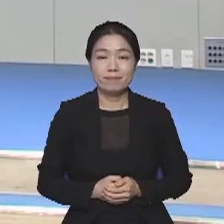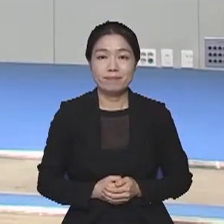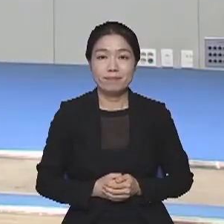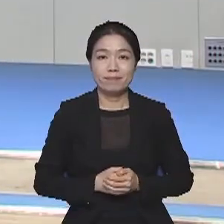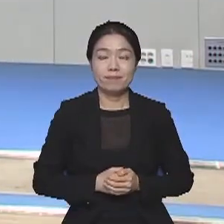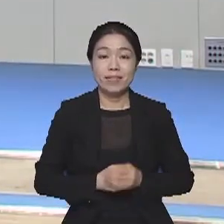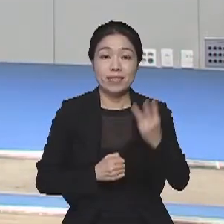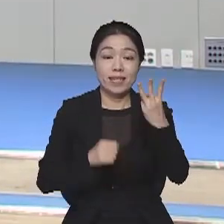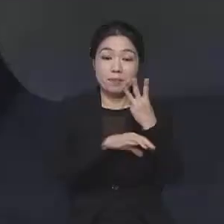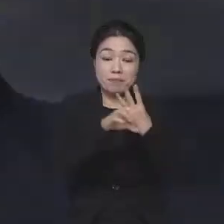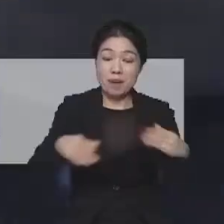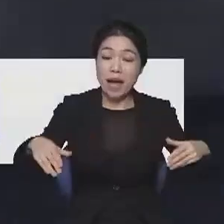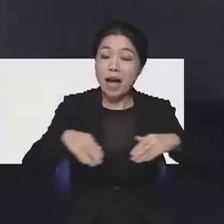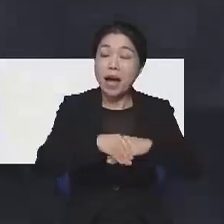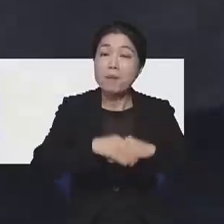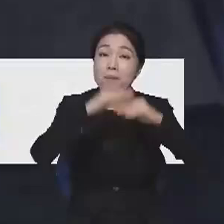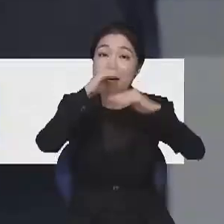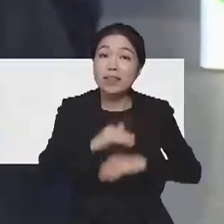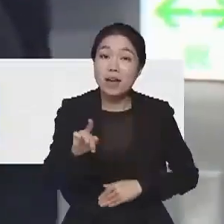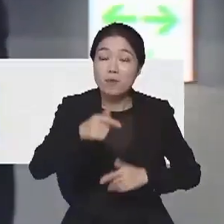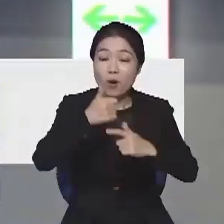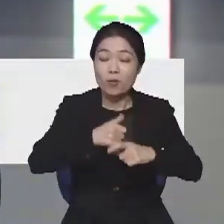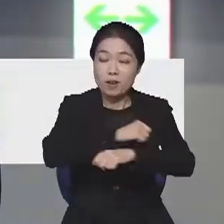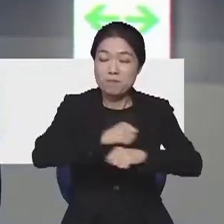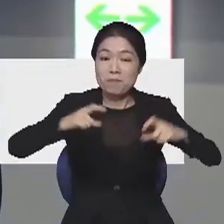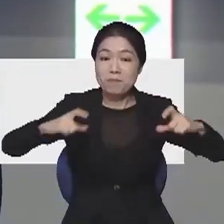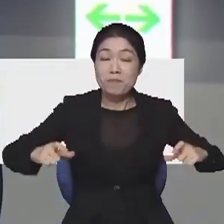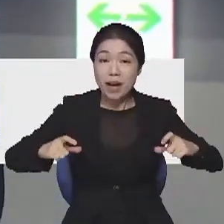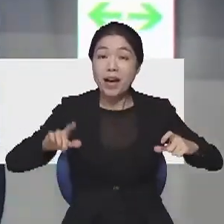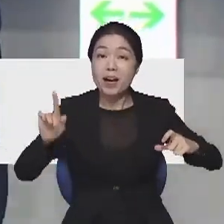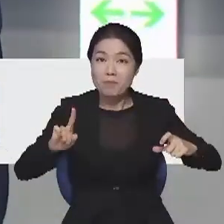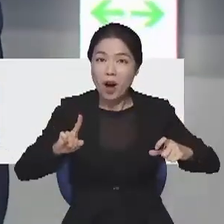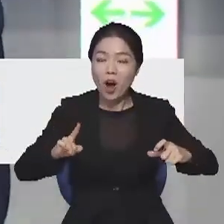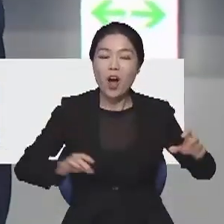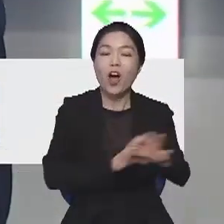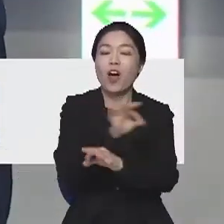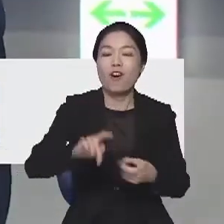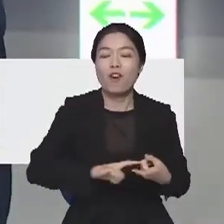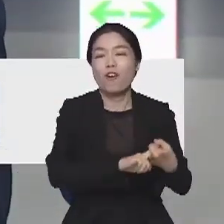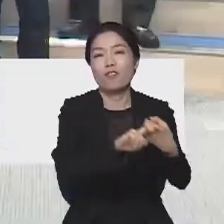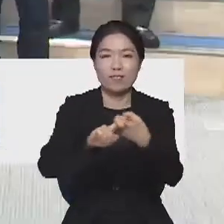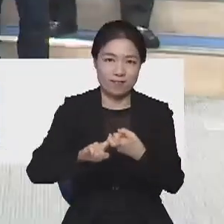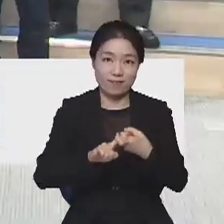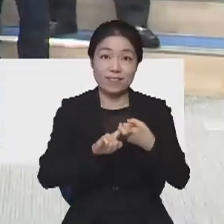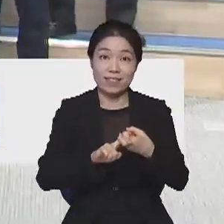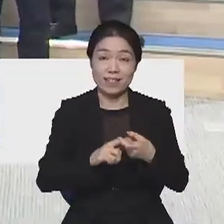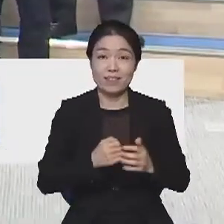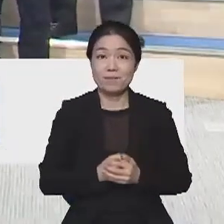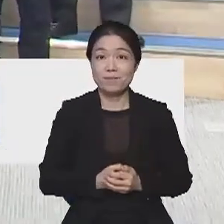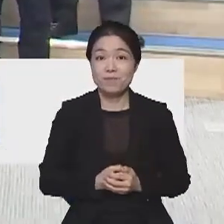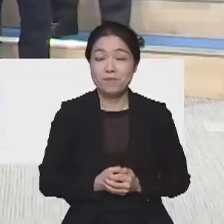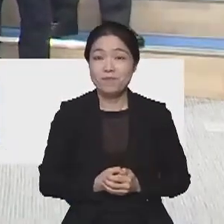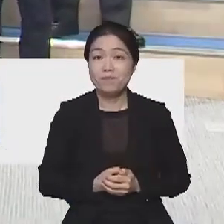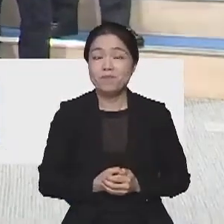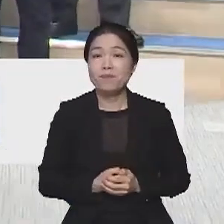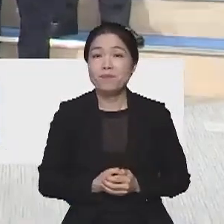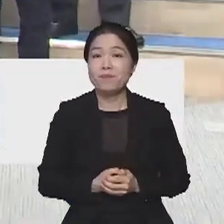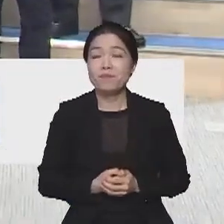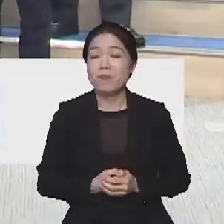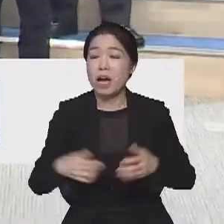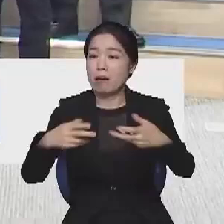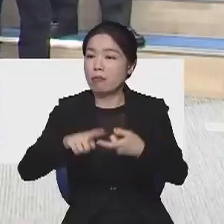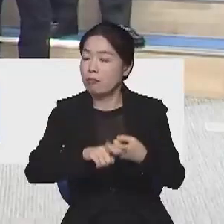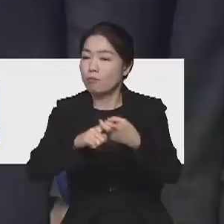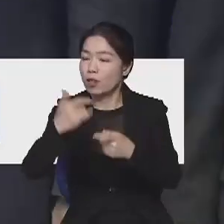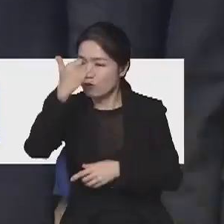세계 시도가 합의한 호남권 메가시티의 실체는 경제 동맹입니다. 지방정부 연합체를